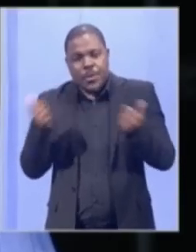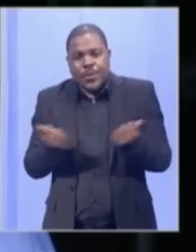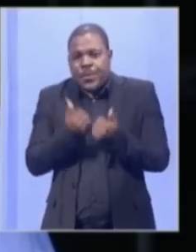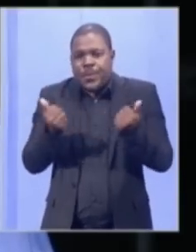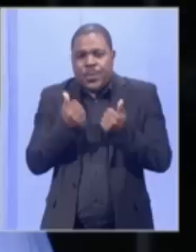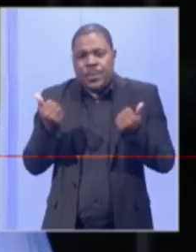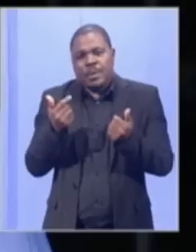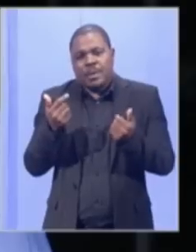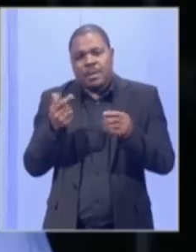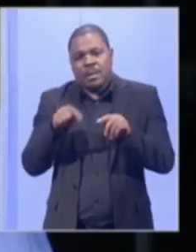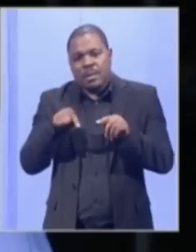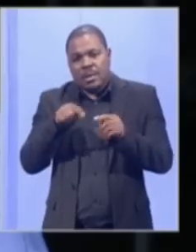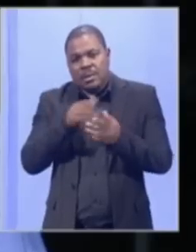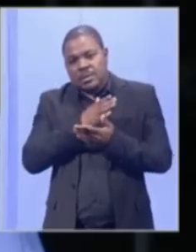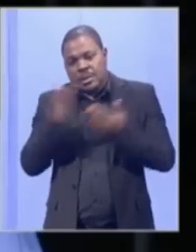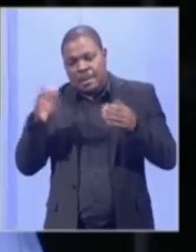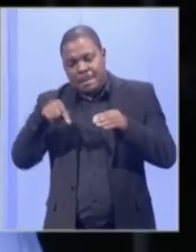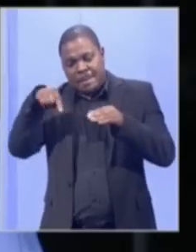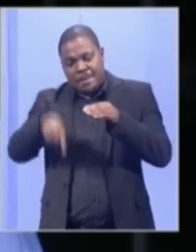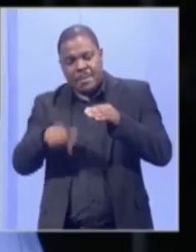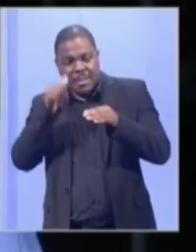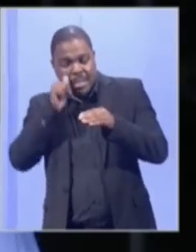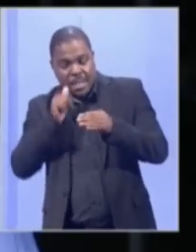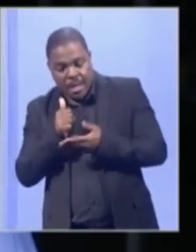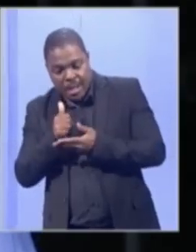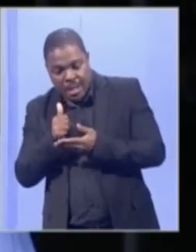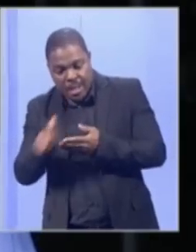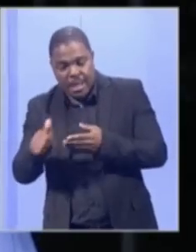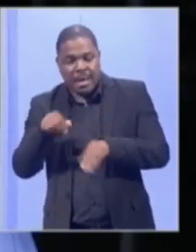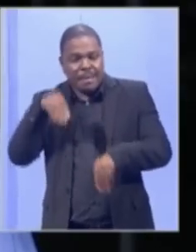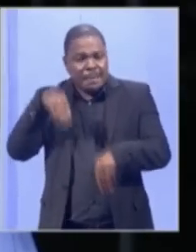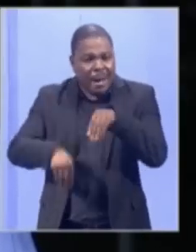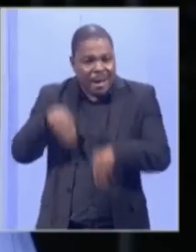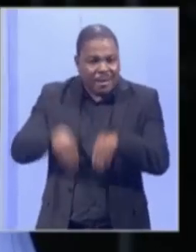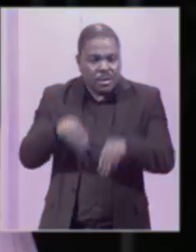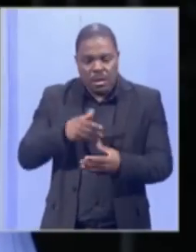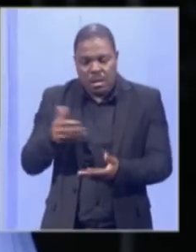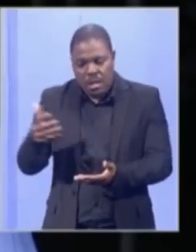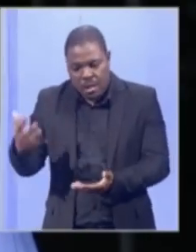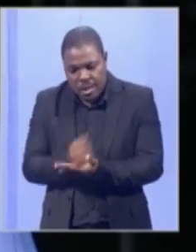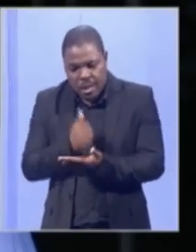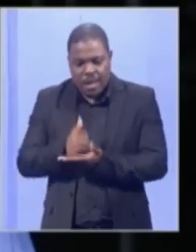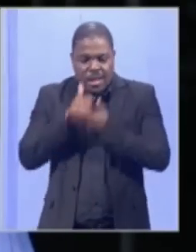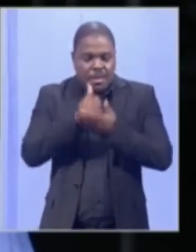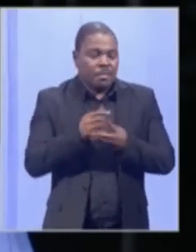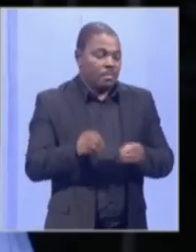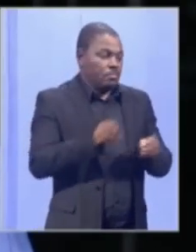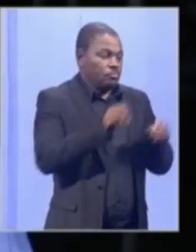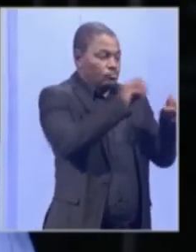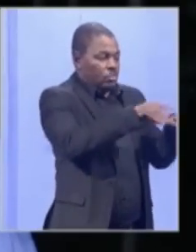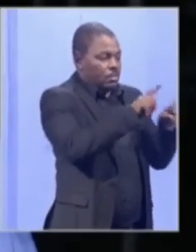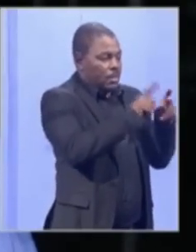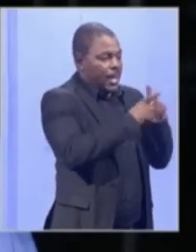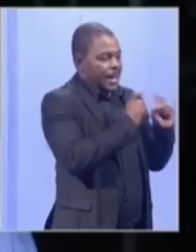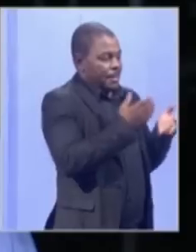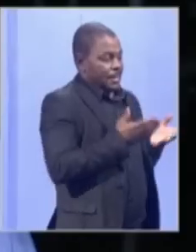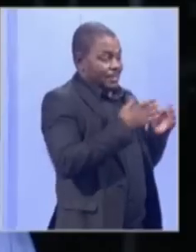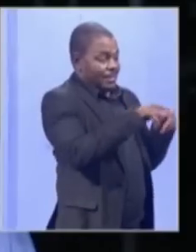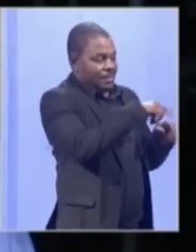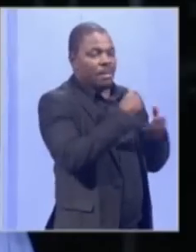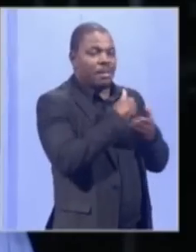ka fatla ga moepo ba ba se mo molaong ba le batlhano ba ile goreng ba ne ba lekolwa ke ba ditirelo tsa tshoganyetso ba ile gore le bone ba teng ka kwano go tla